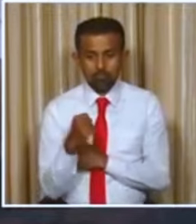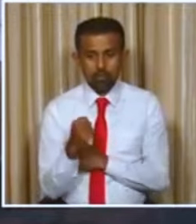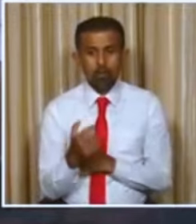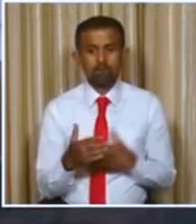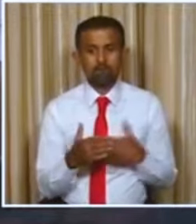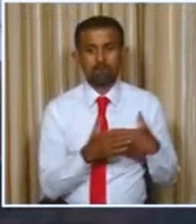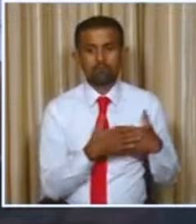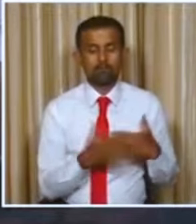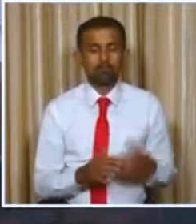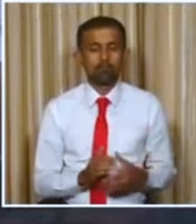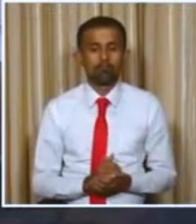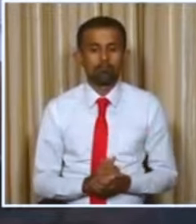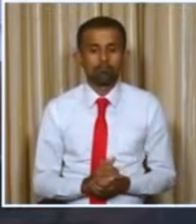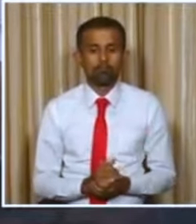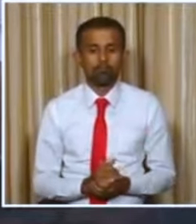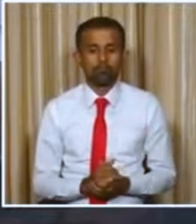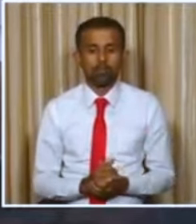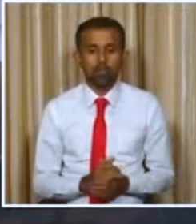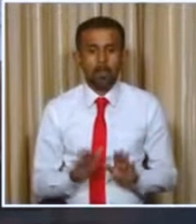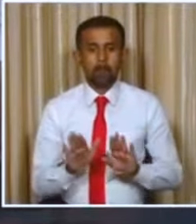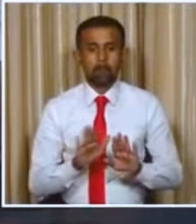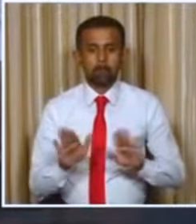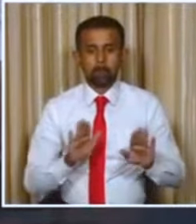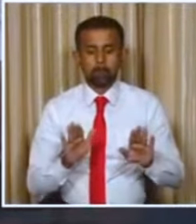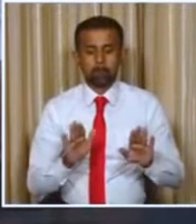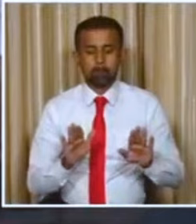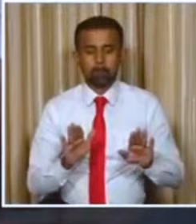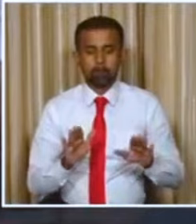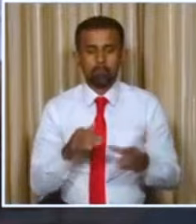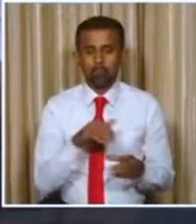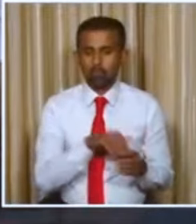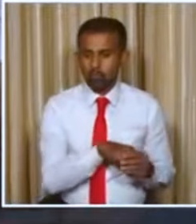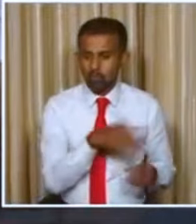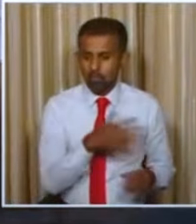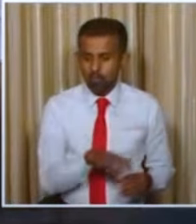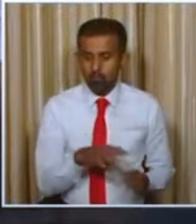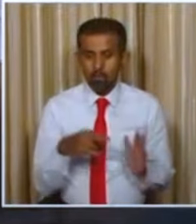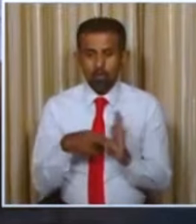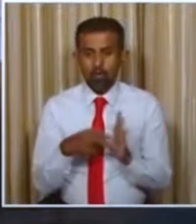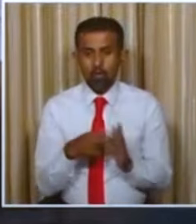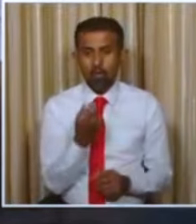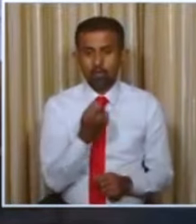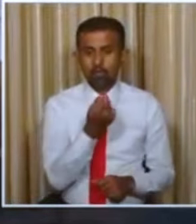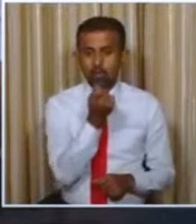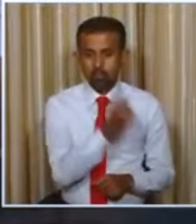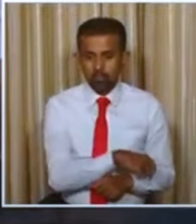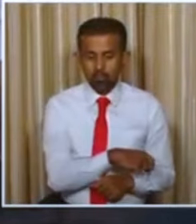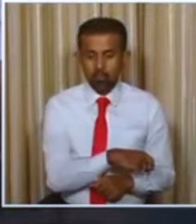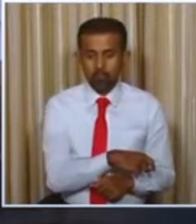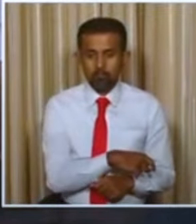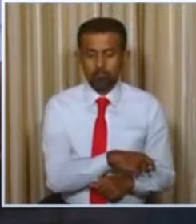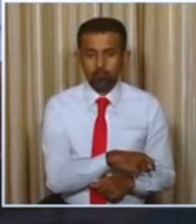பொருளாதார செழுமை ஒன்றை நாங்கள் அனுபவித்திருக்கிறோம், எங்களுடைய மக்கள் அனுபவித்திருக்கிறார்கள். ஒரு பொருளாதார